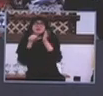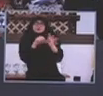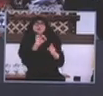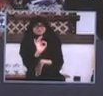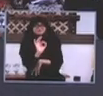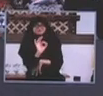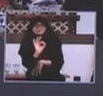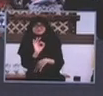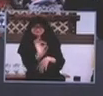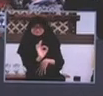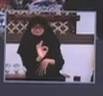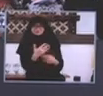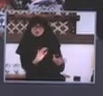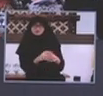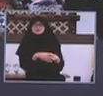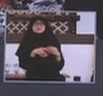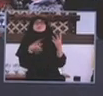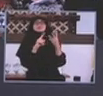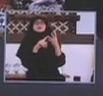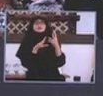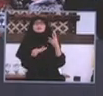Oke ya. Yang ketiga.